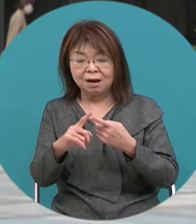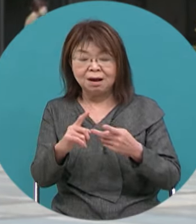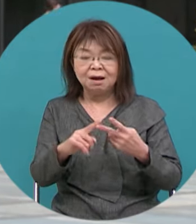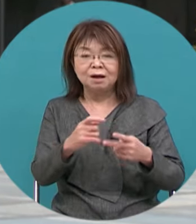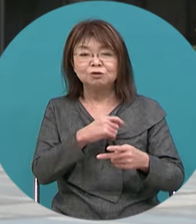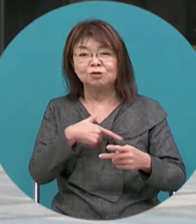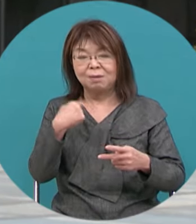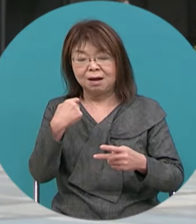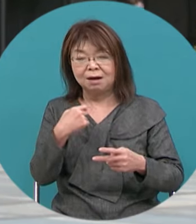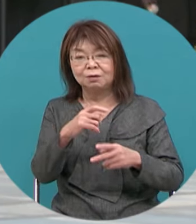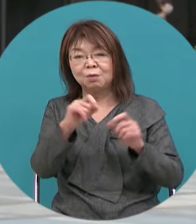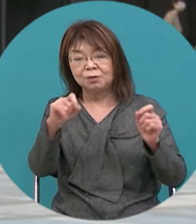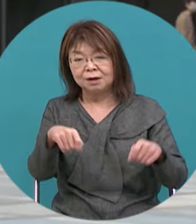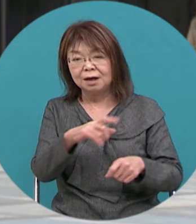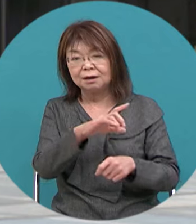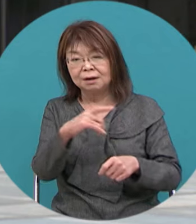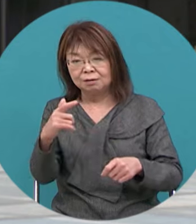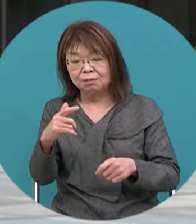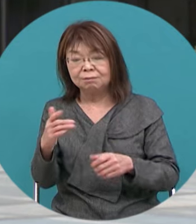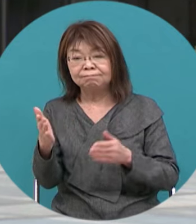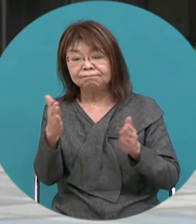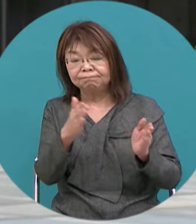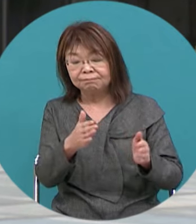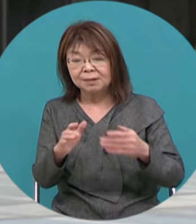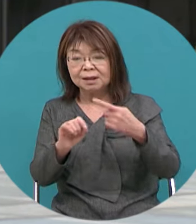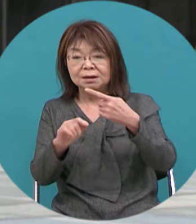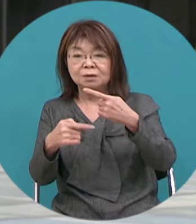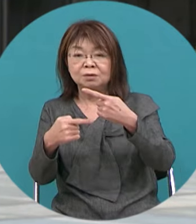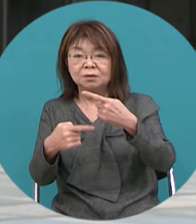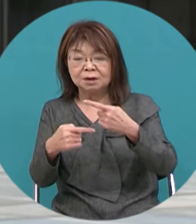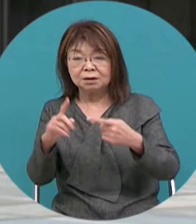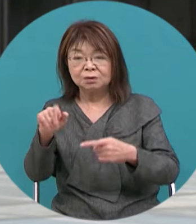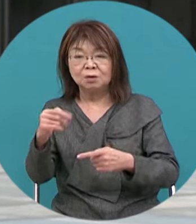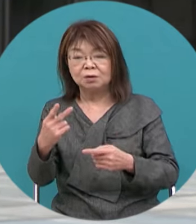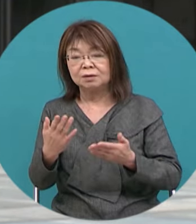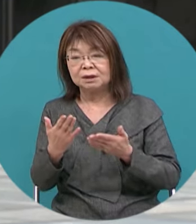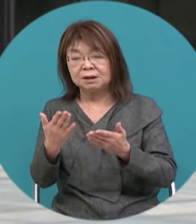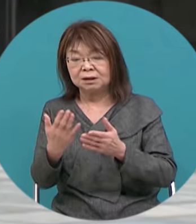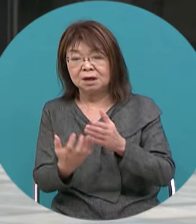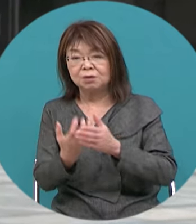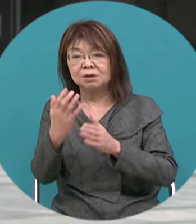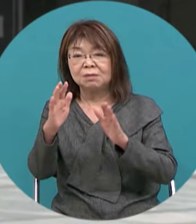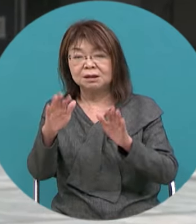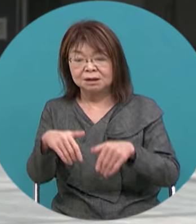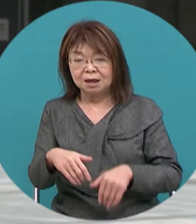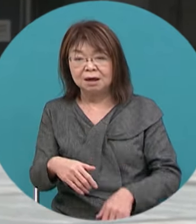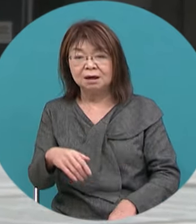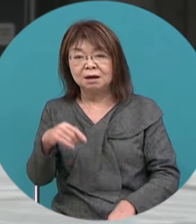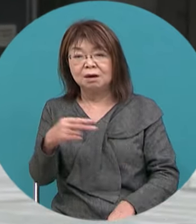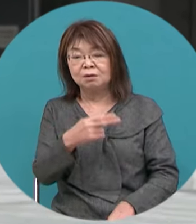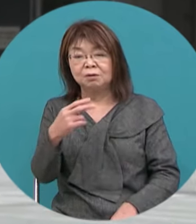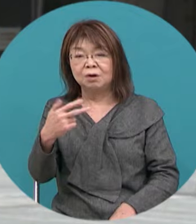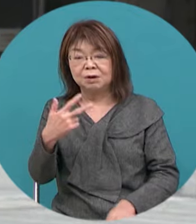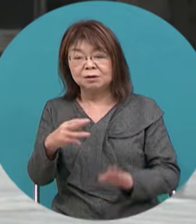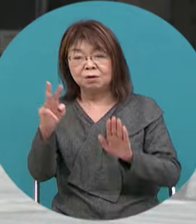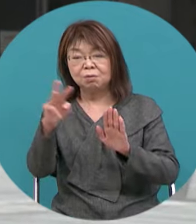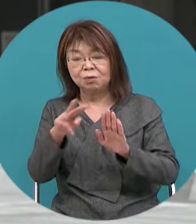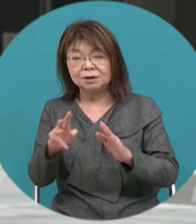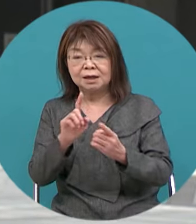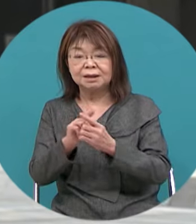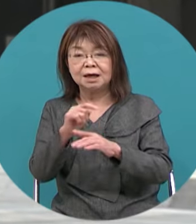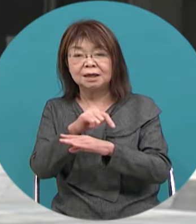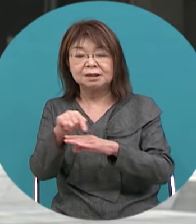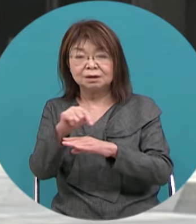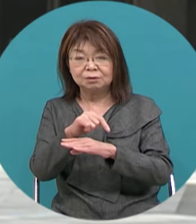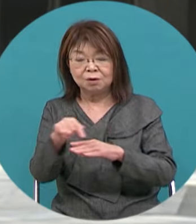だとか、1月1日にはですね、能登半島地震が起きました。まあ、本市の防災対策の問題点もたくさん